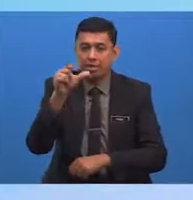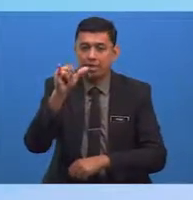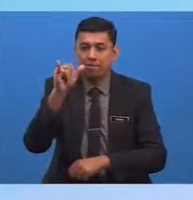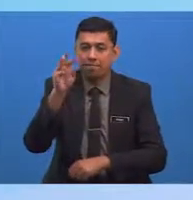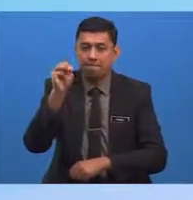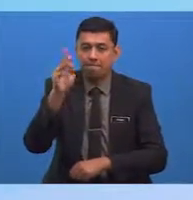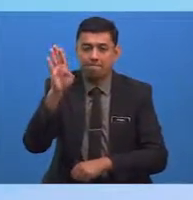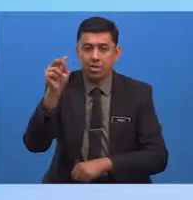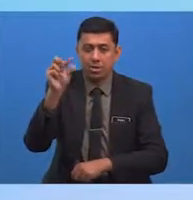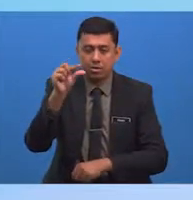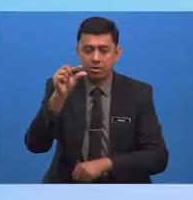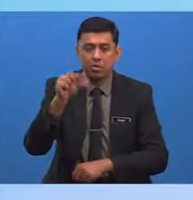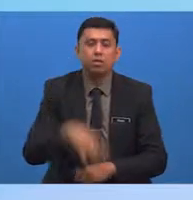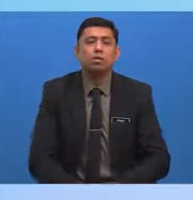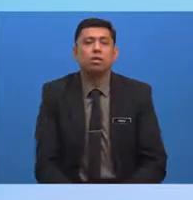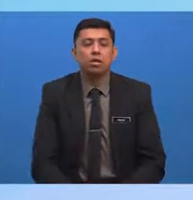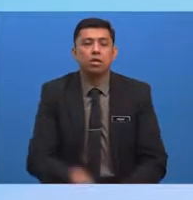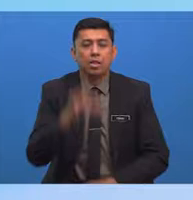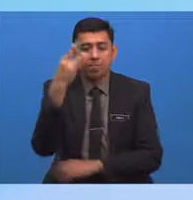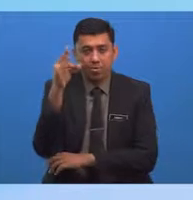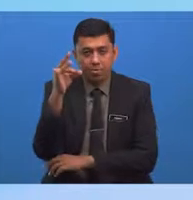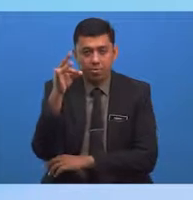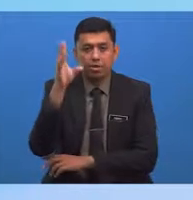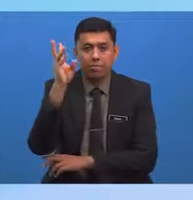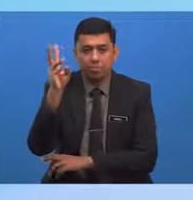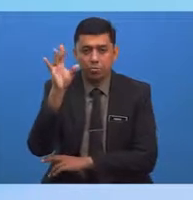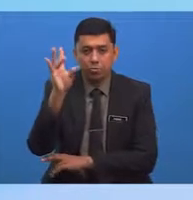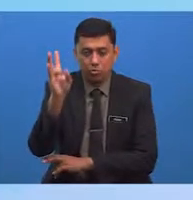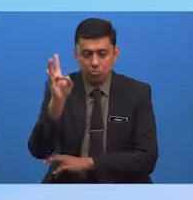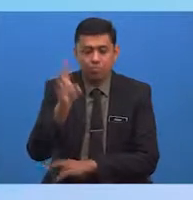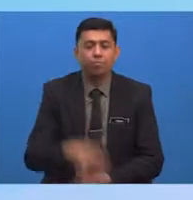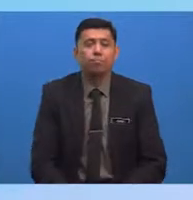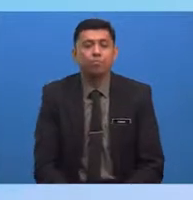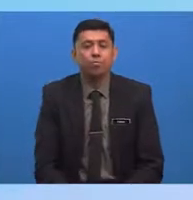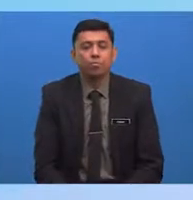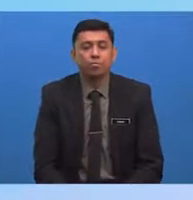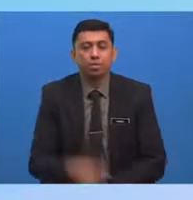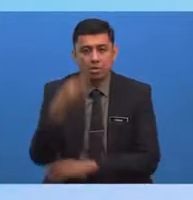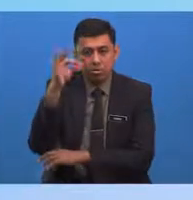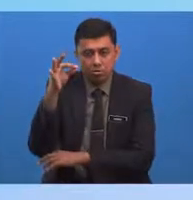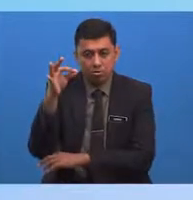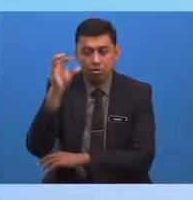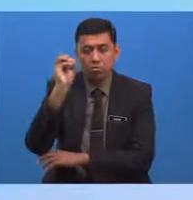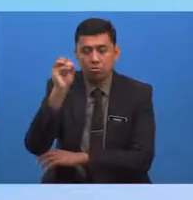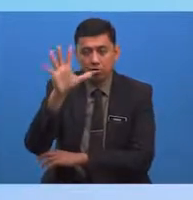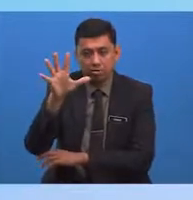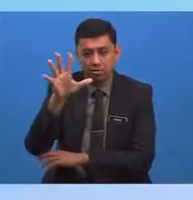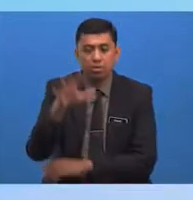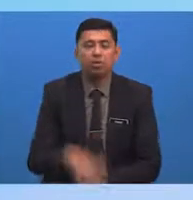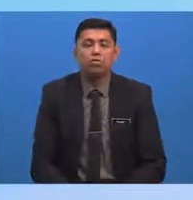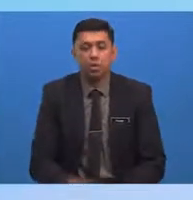terbaru dikuasai Charles Brooke pada tahun 1890. Pada tahun